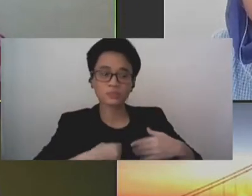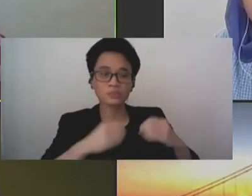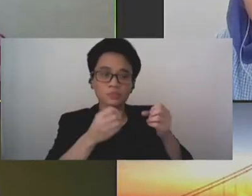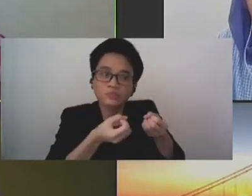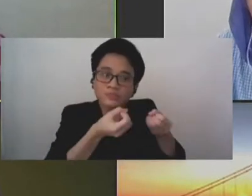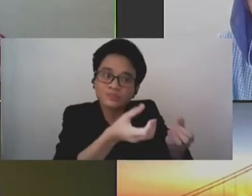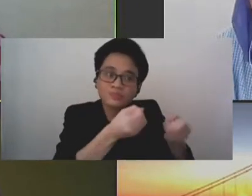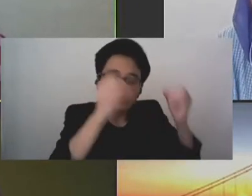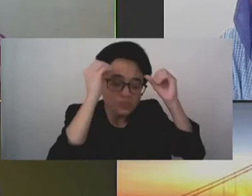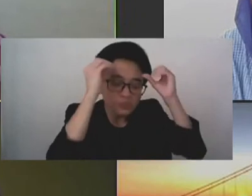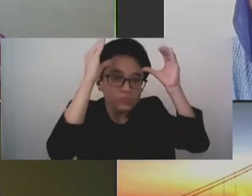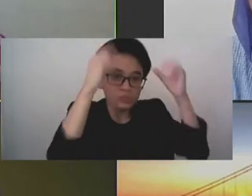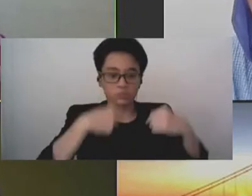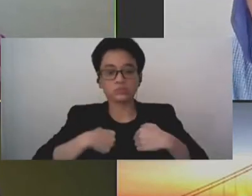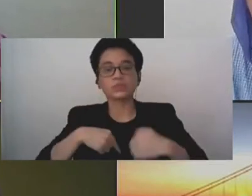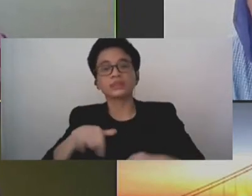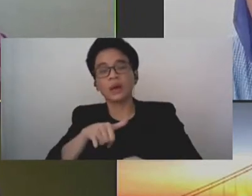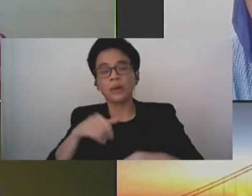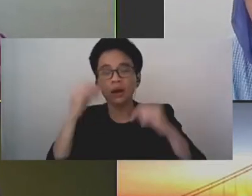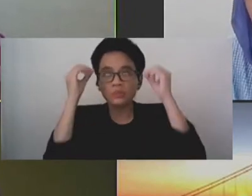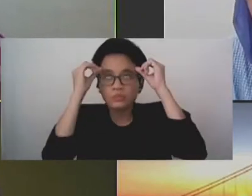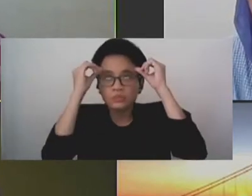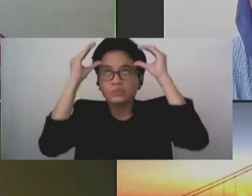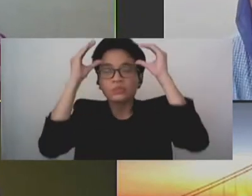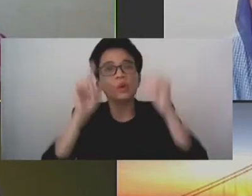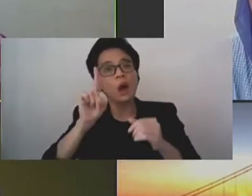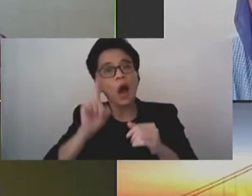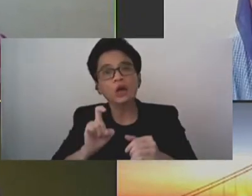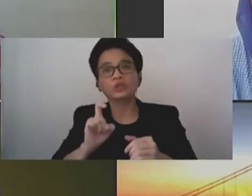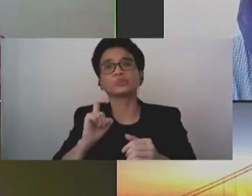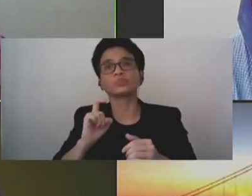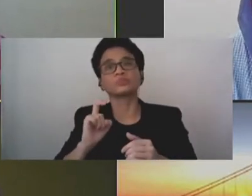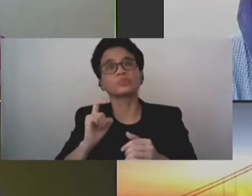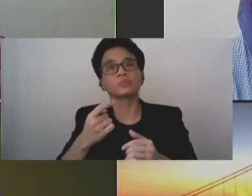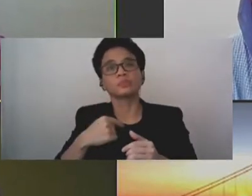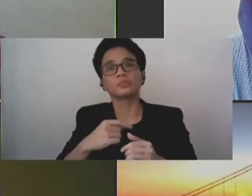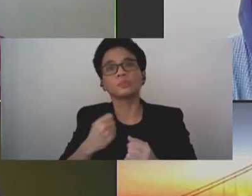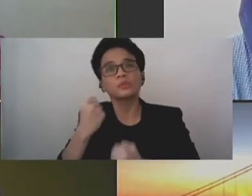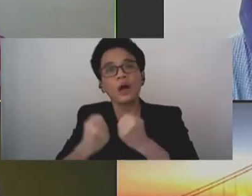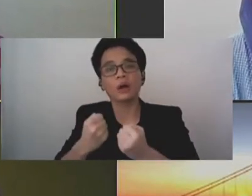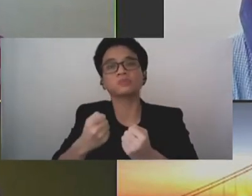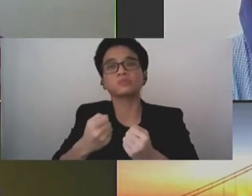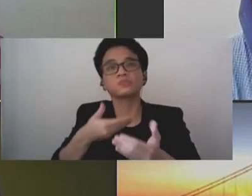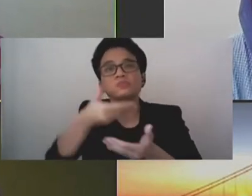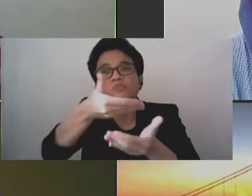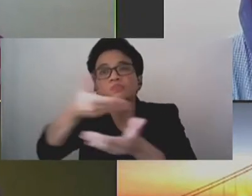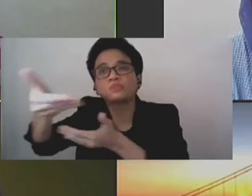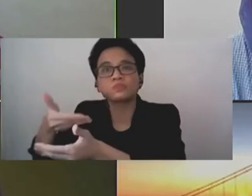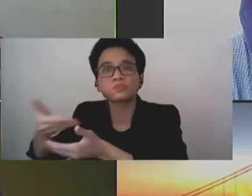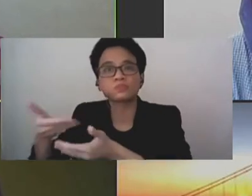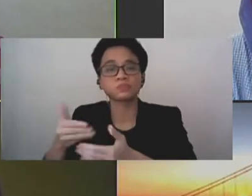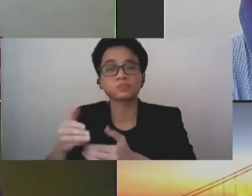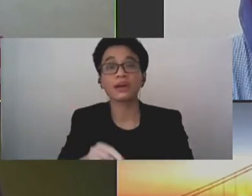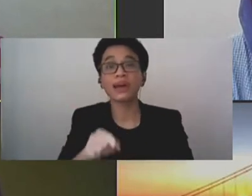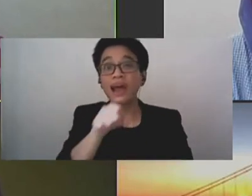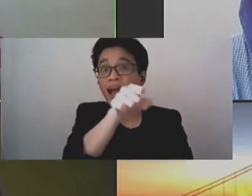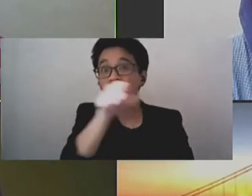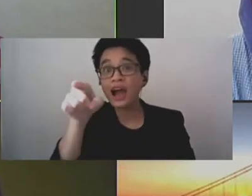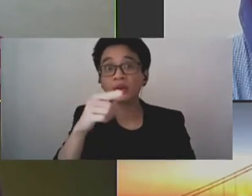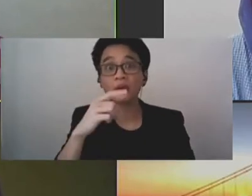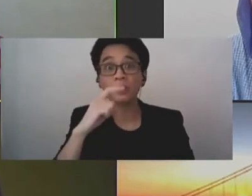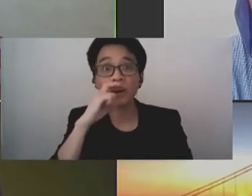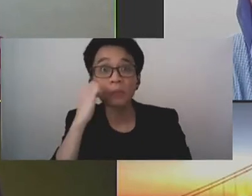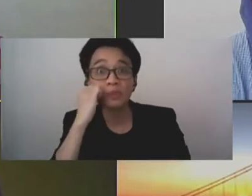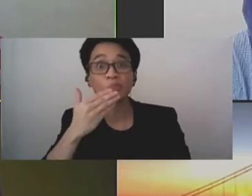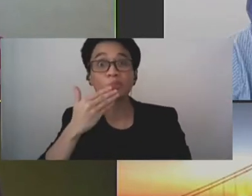bisa berinteraksi dengan semua orang. Kemudian untuk para orang tua yang memiliki anak berkebutuhan khusus, baik